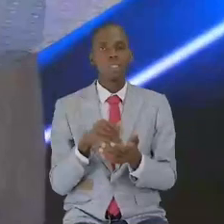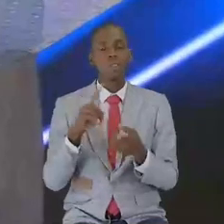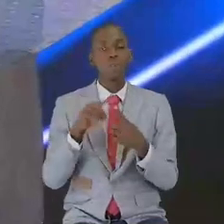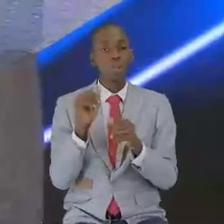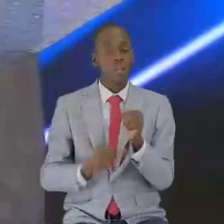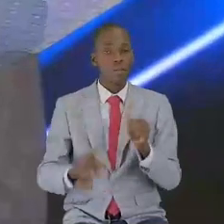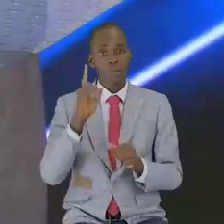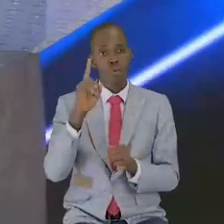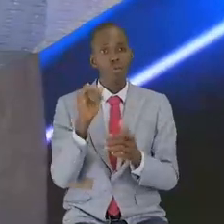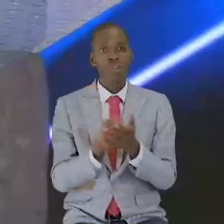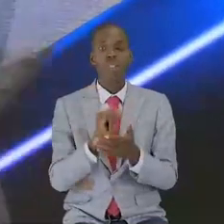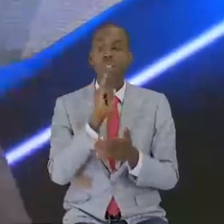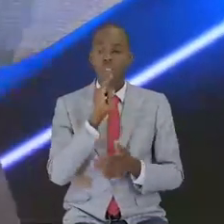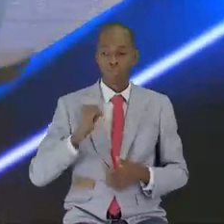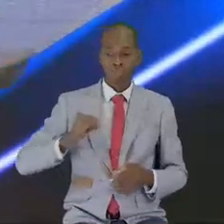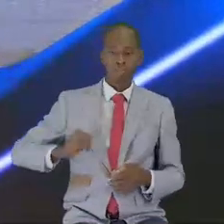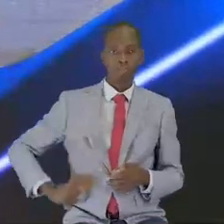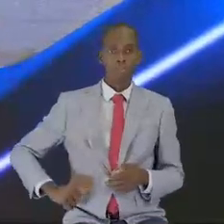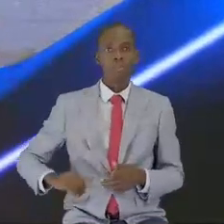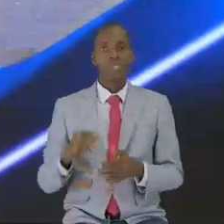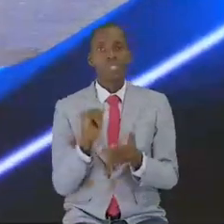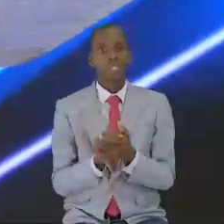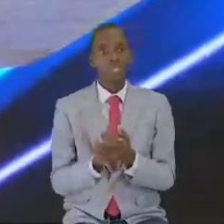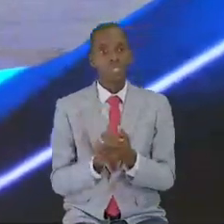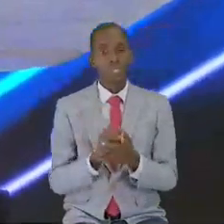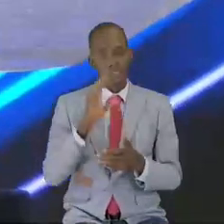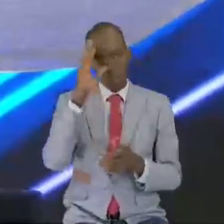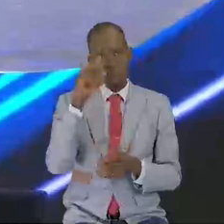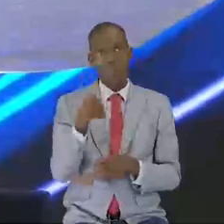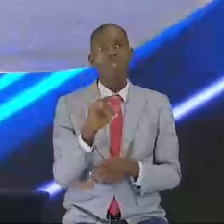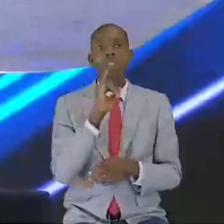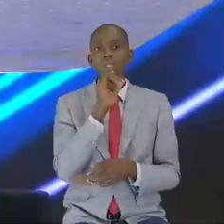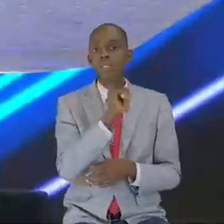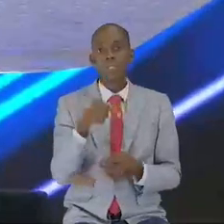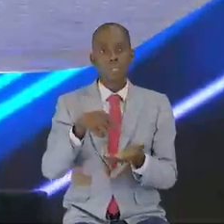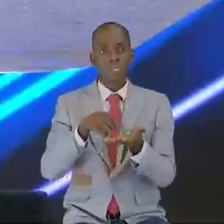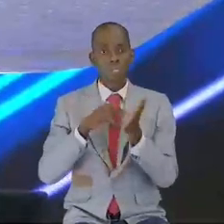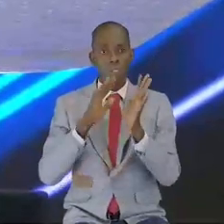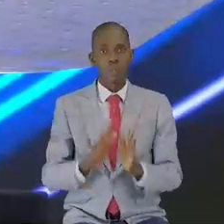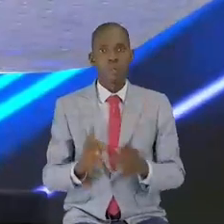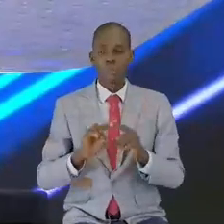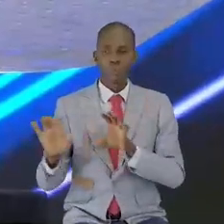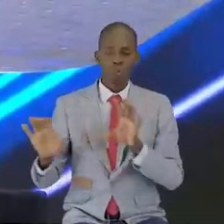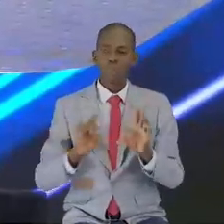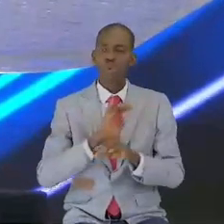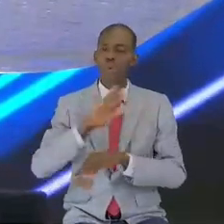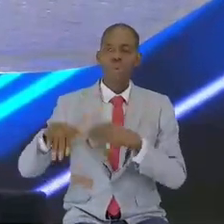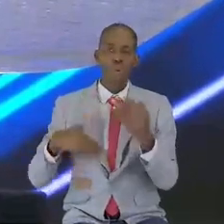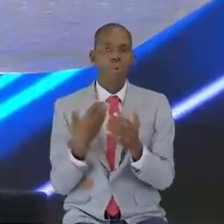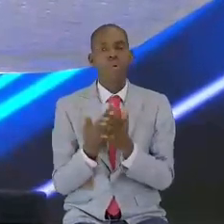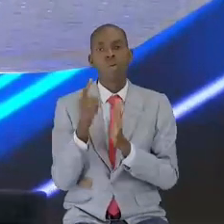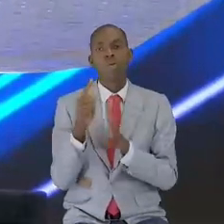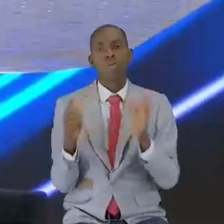fait circoncire, qu'il est tenu de pratiquer la loi tout entière. Verset